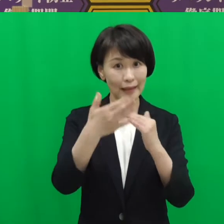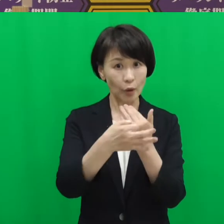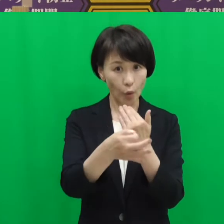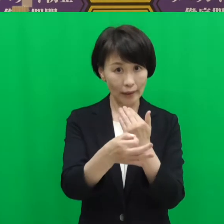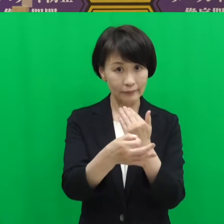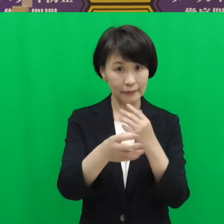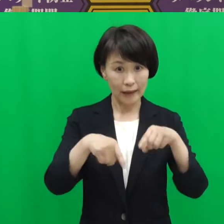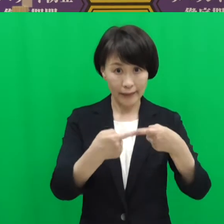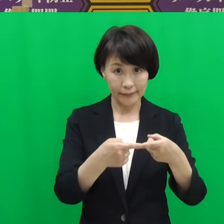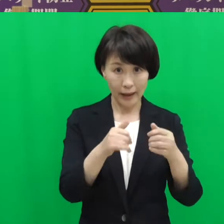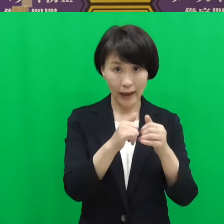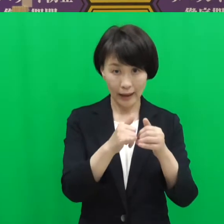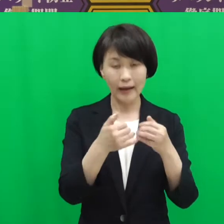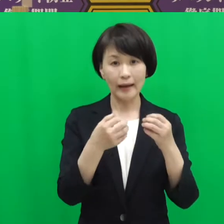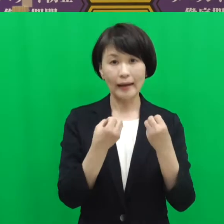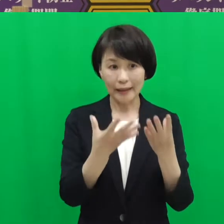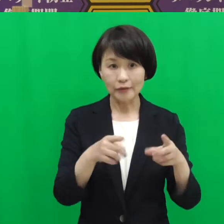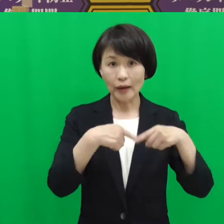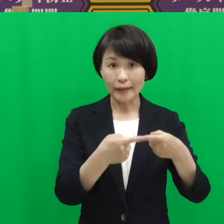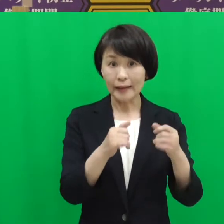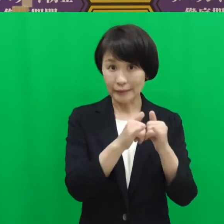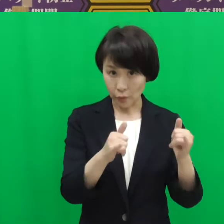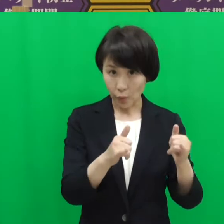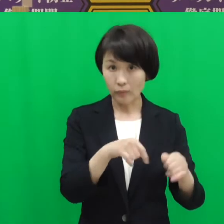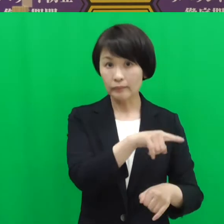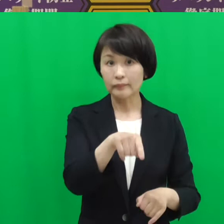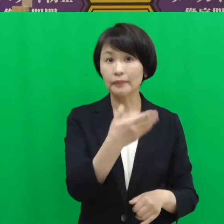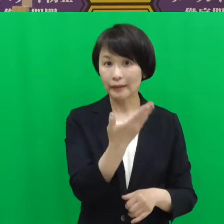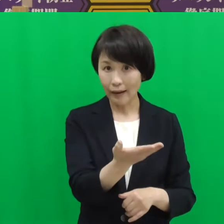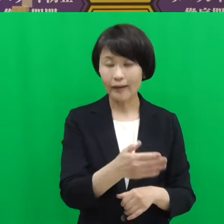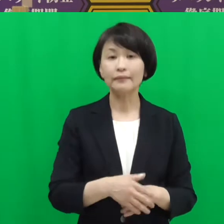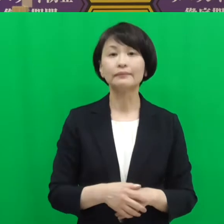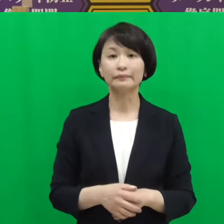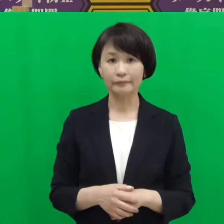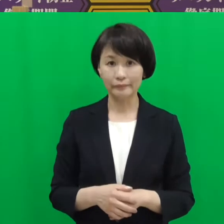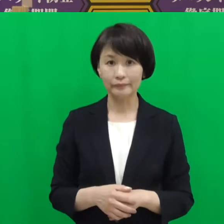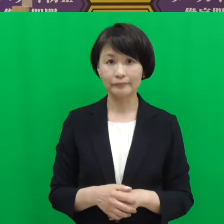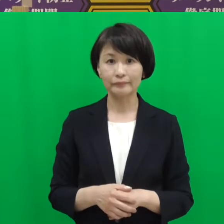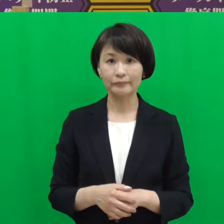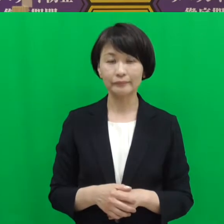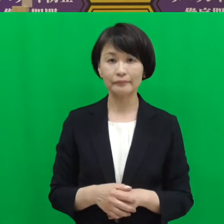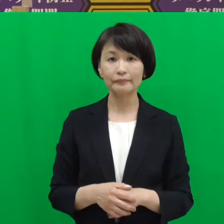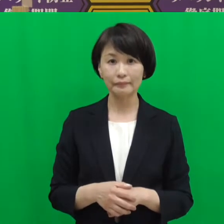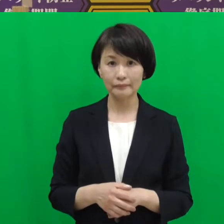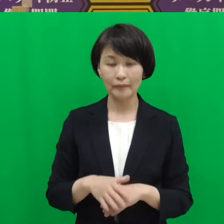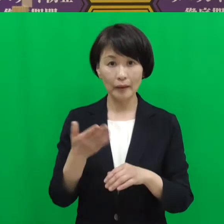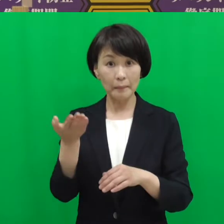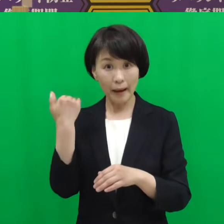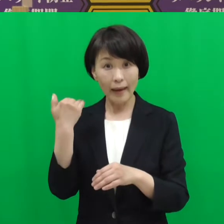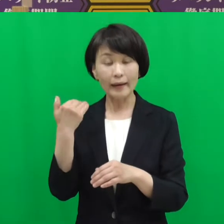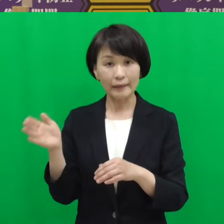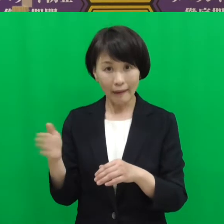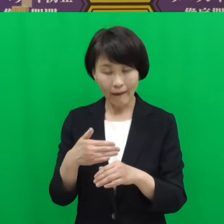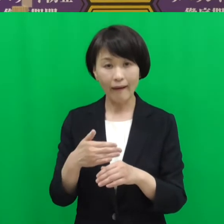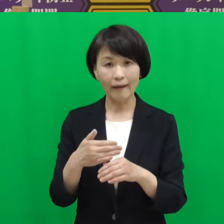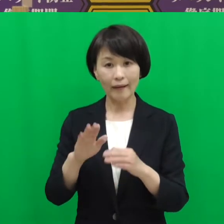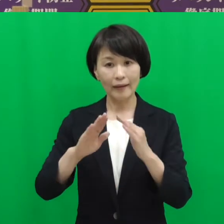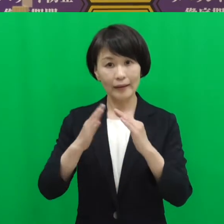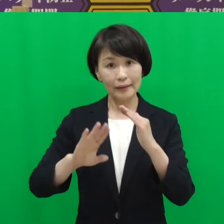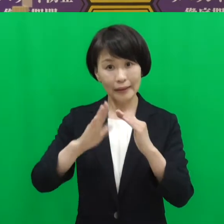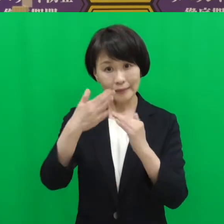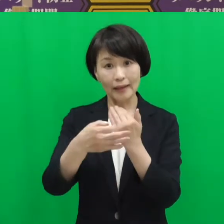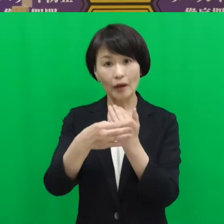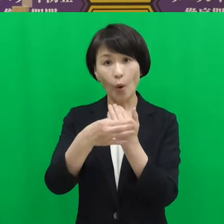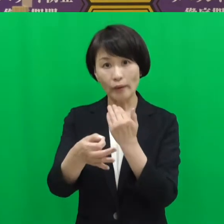はすでに加入している火災保険等に水災補償もしくは地震補償を新たに付帯した世帯としております